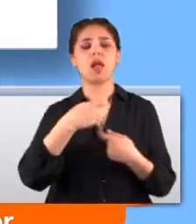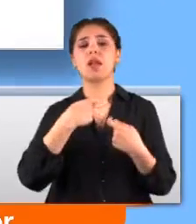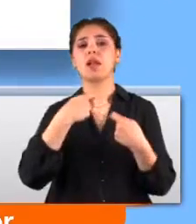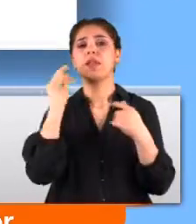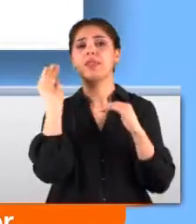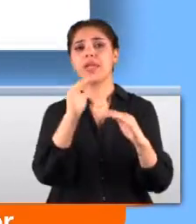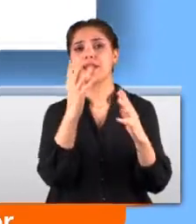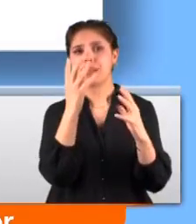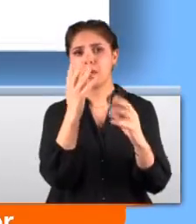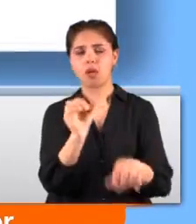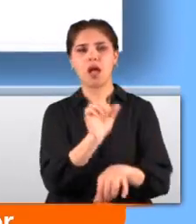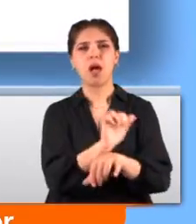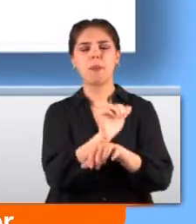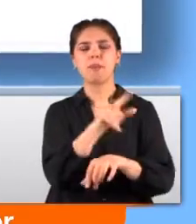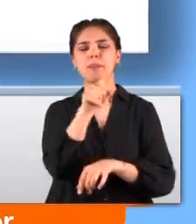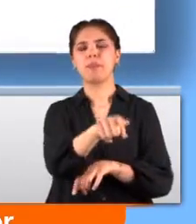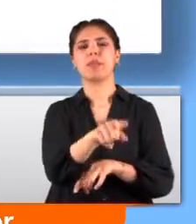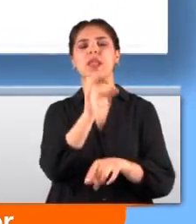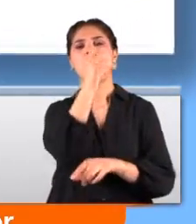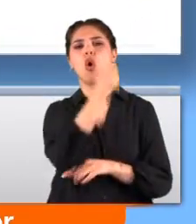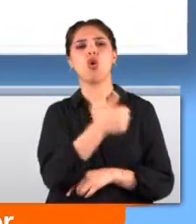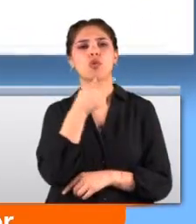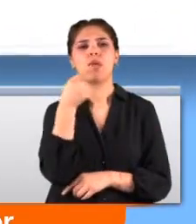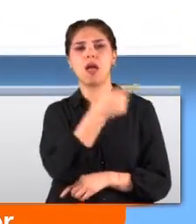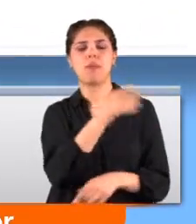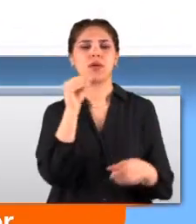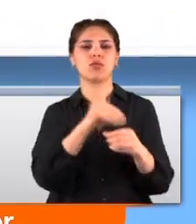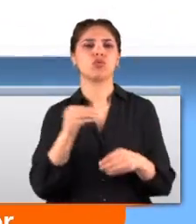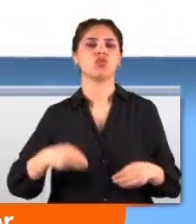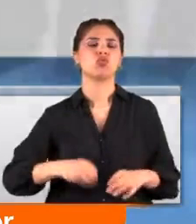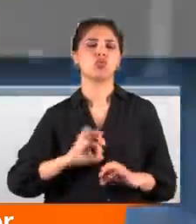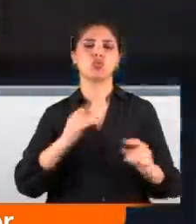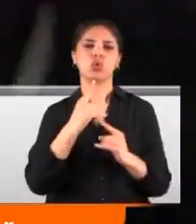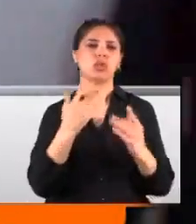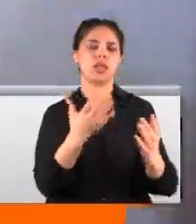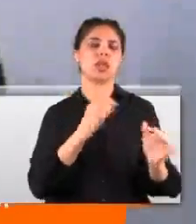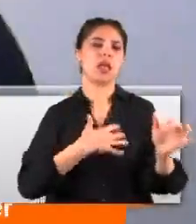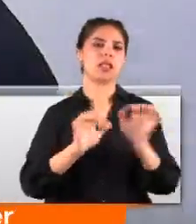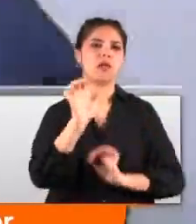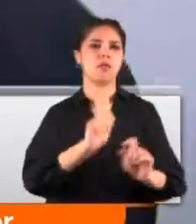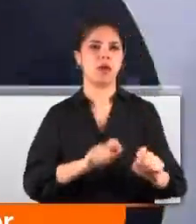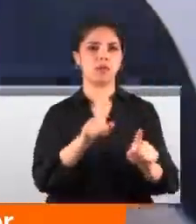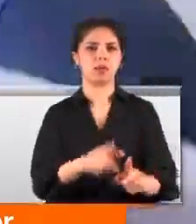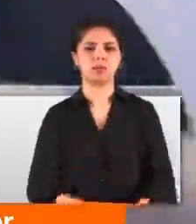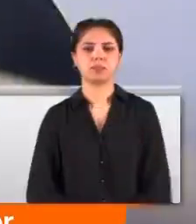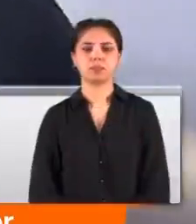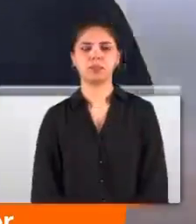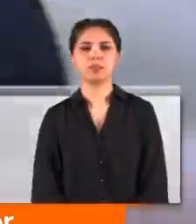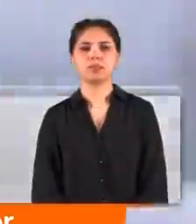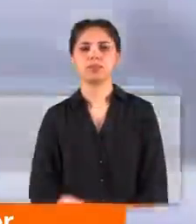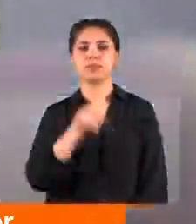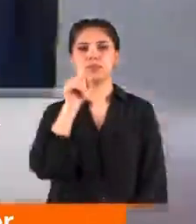olmak suçlamasıyla cezaevinde tutuklu bulunan Osman Kavala'nın suçsuz olduğunu savundu. Burada durun. Yaşanan